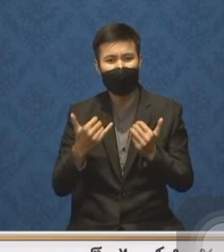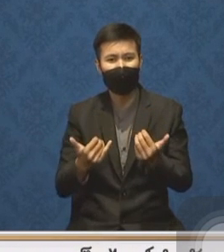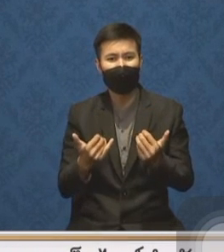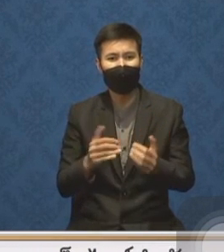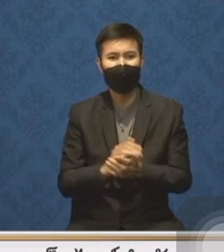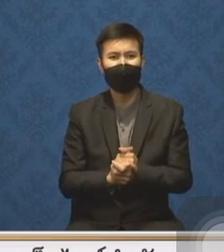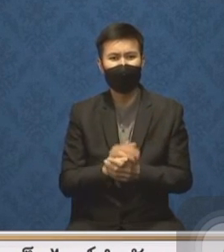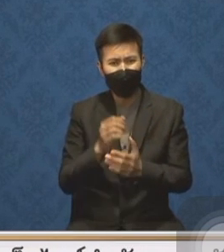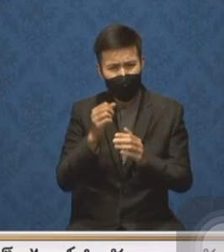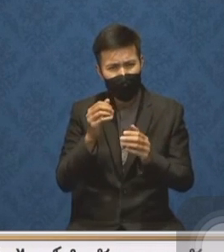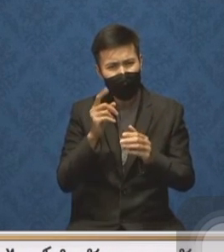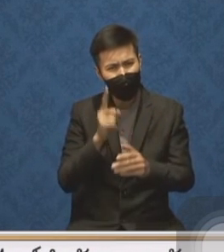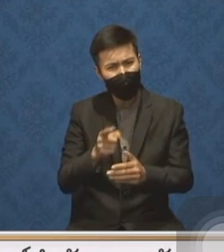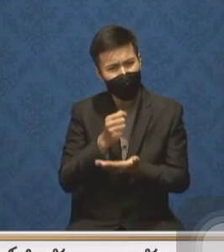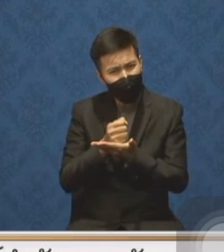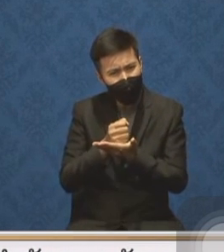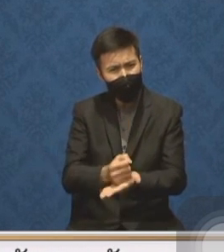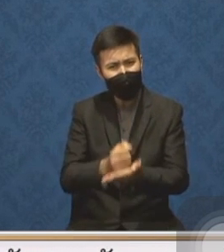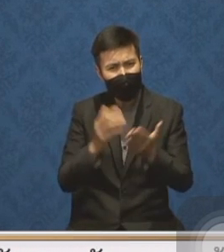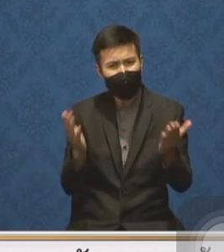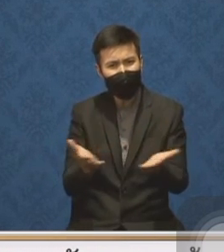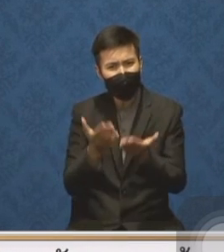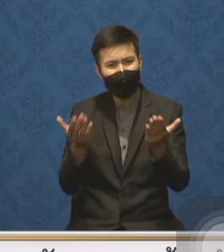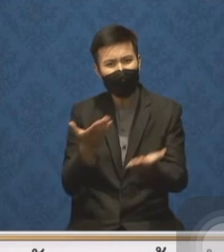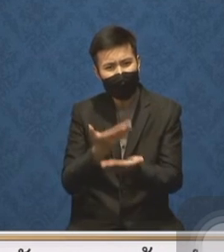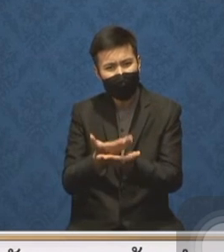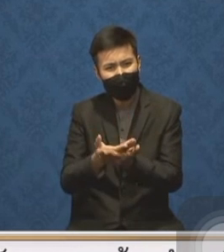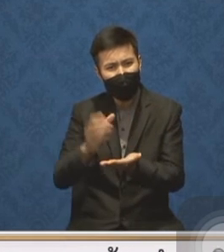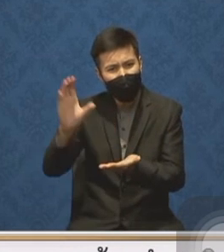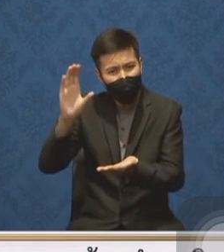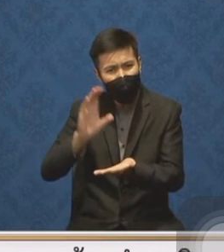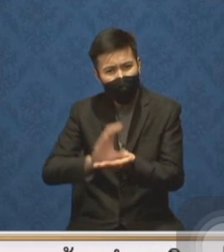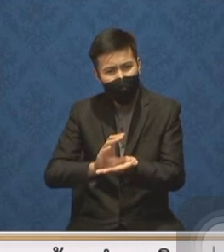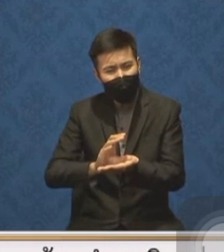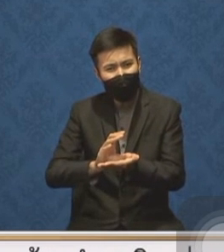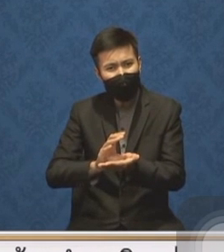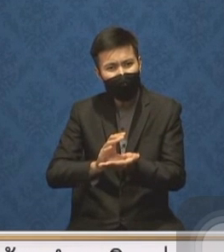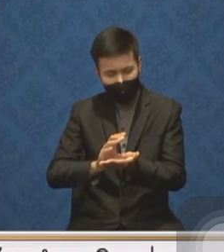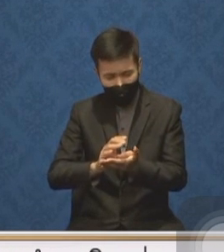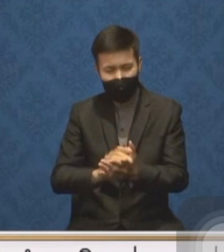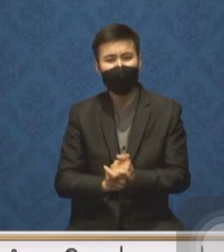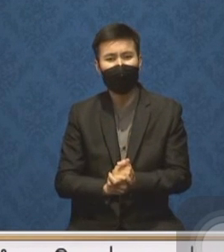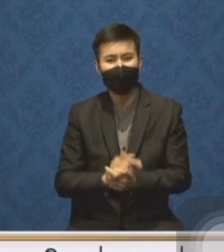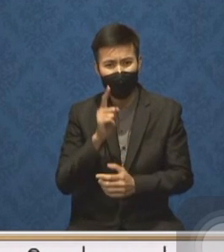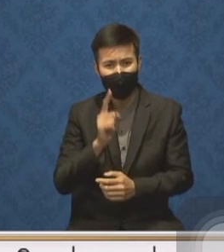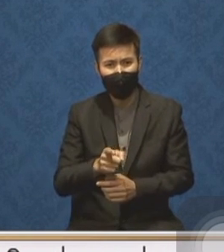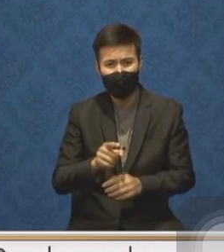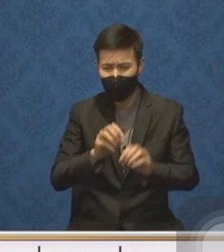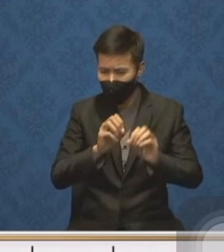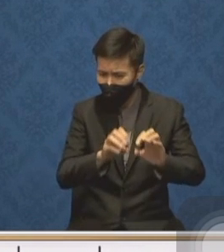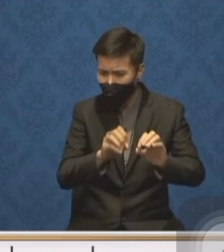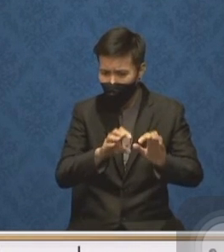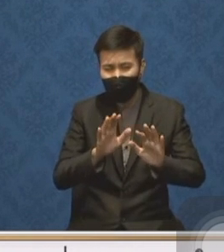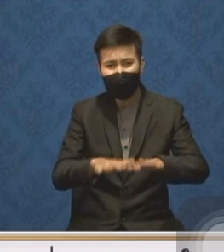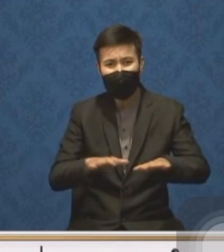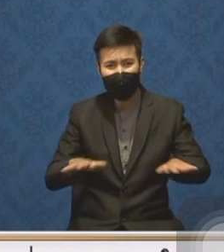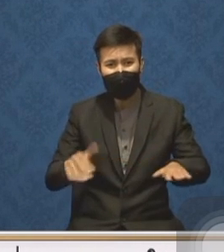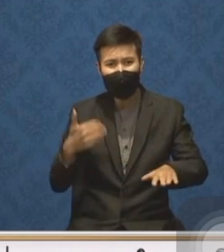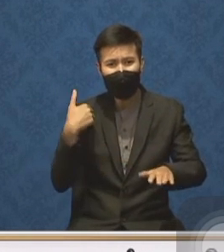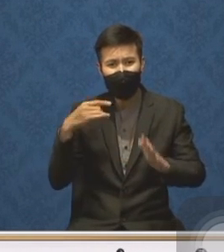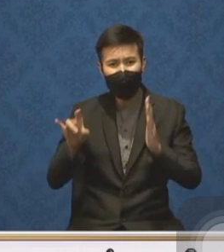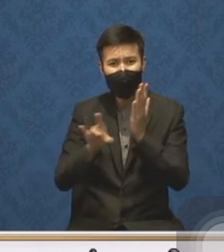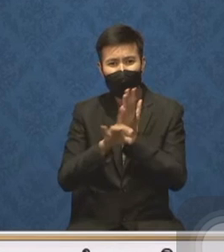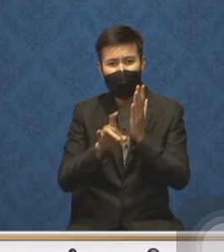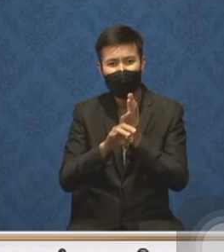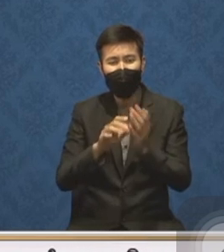ฉีดก็ประมาณไปให้สู่การศึกษาเราต้องสร้างคุณภาพของเด็กไทยให้ดีขึ้นแล้วก็ทำให้โรงเรียนเนี่ย